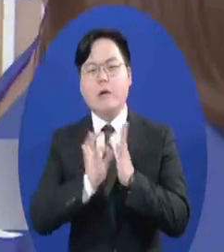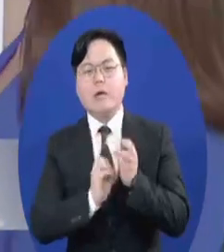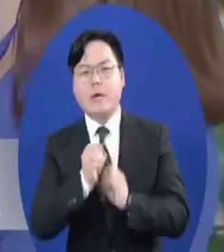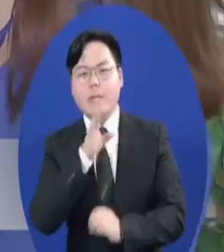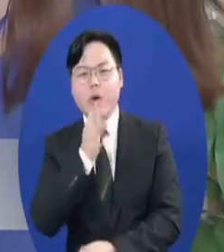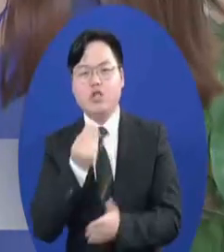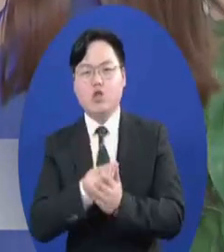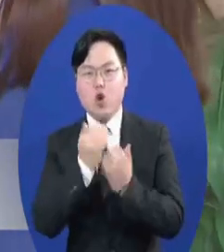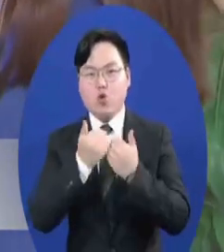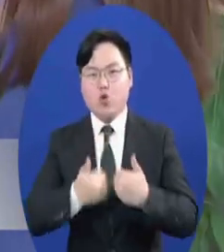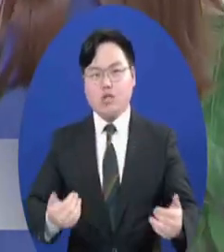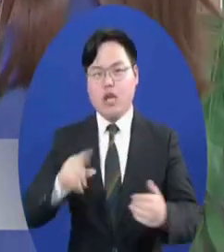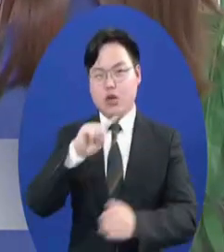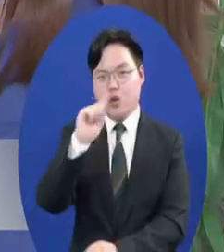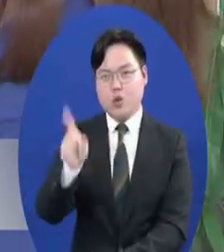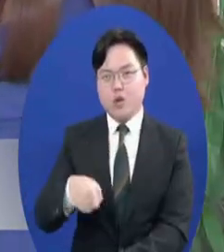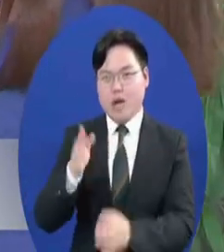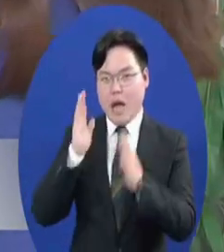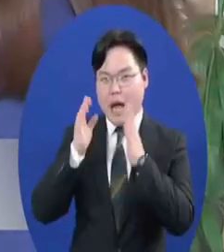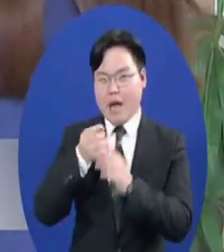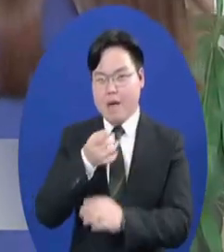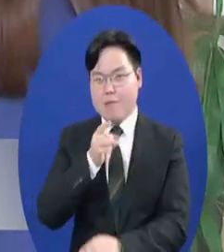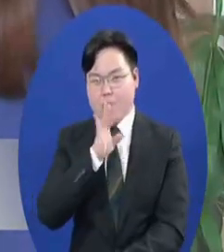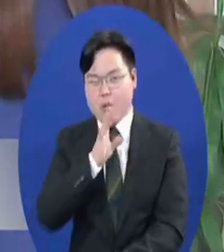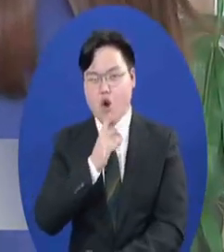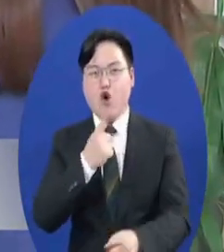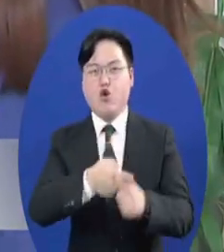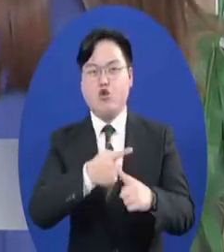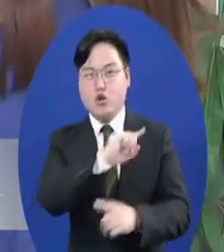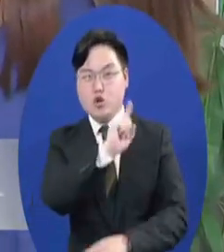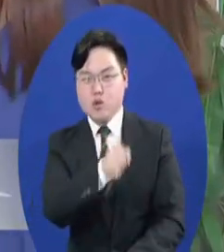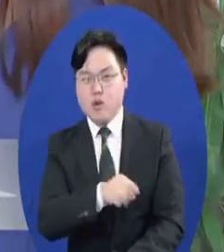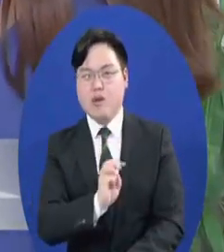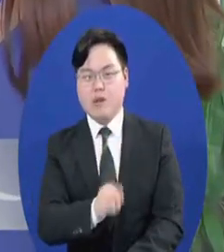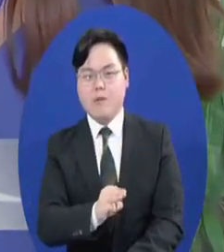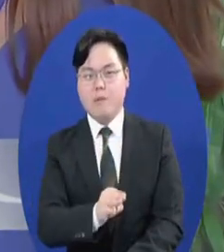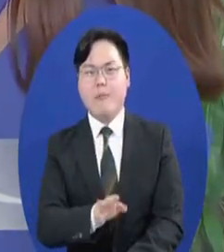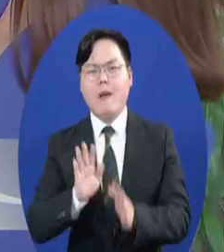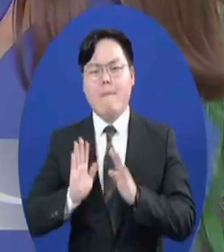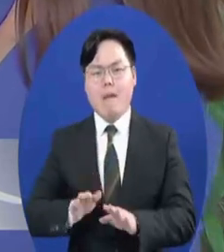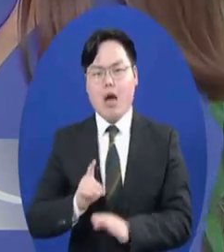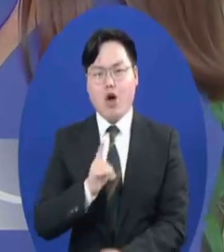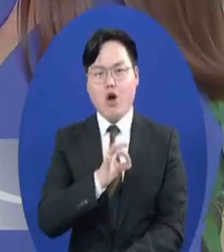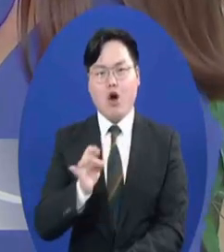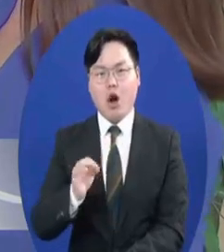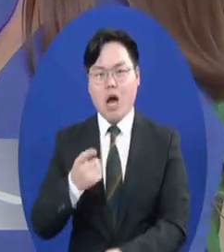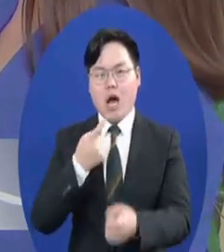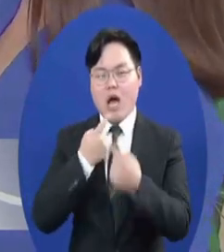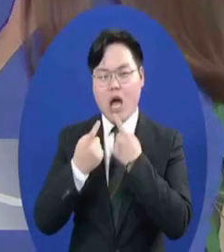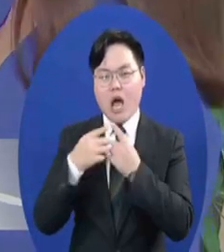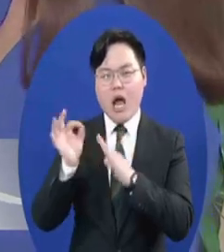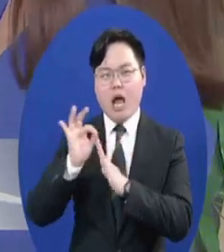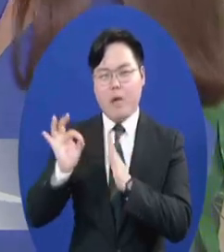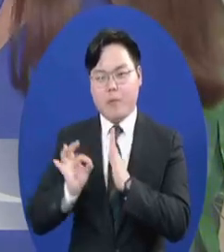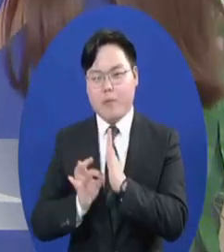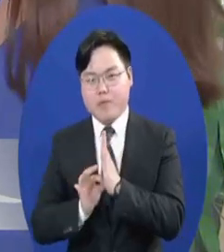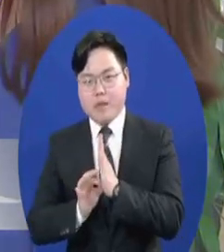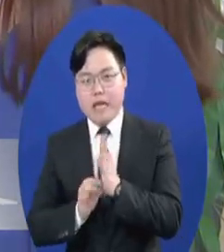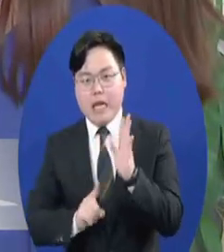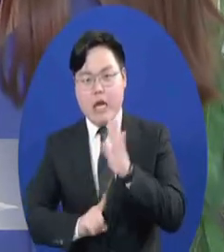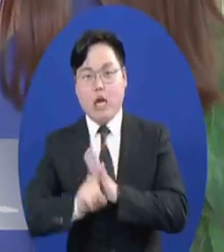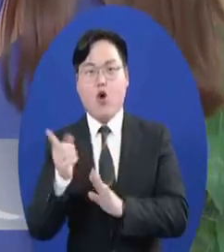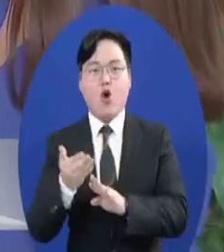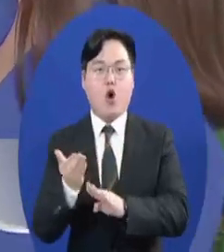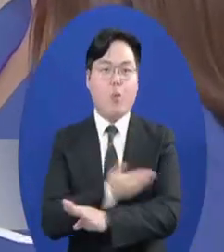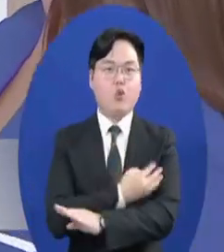Тоглоо тусгай зөвшөөрөл дээр бол бас анхаарал татдаг орногдөг өгдөг зөвшөөрөл байдаг тийм ээ. Тийм байнга ороогоор хилцүүлэгт оруулахаас өмнө